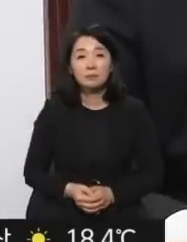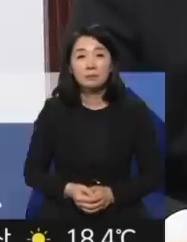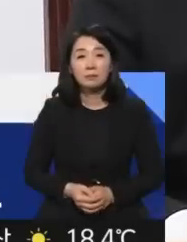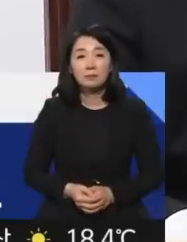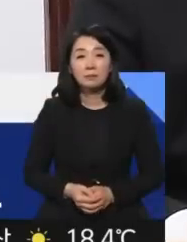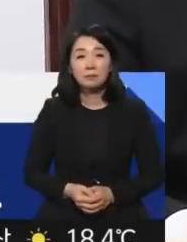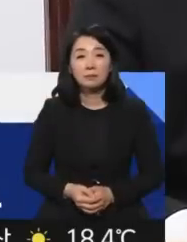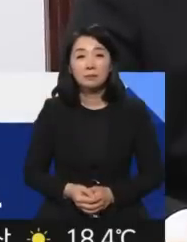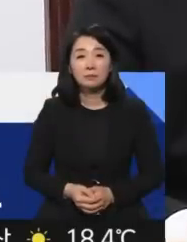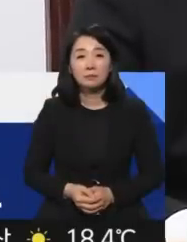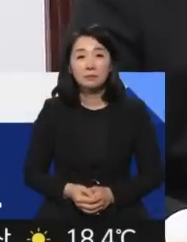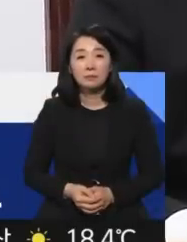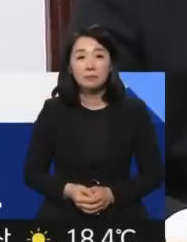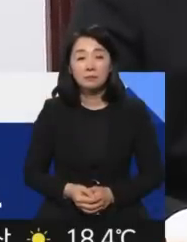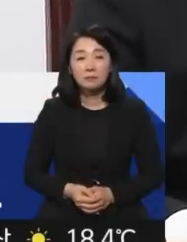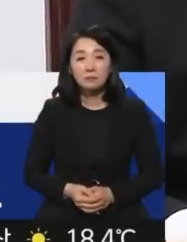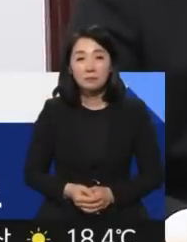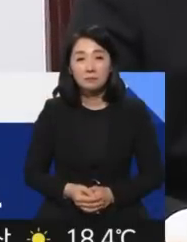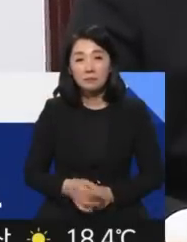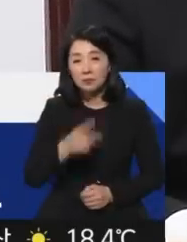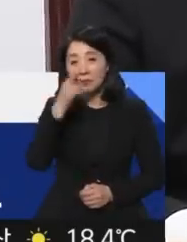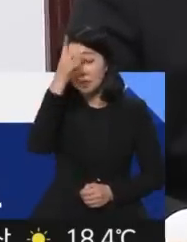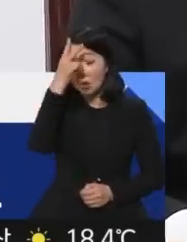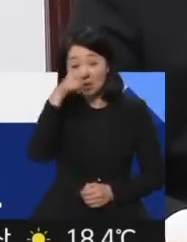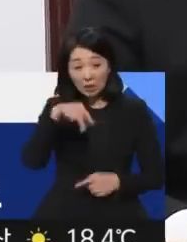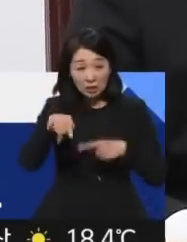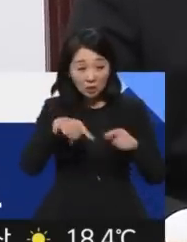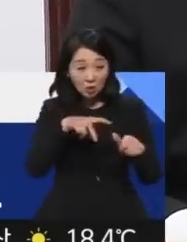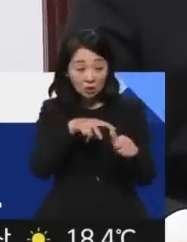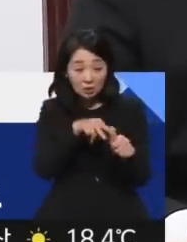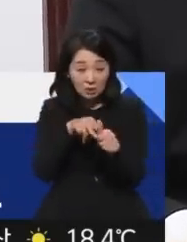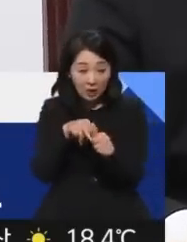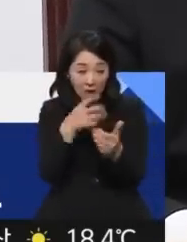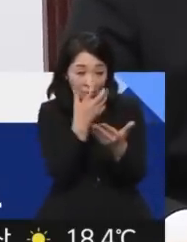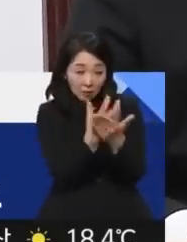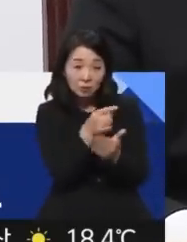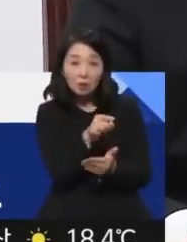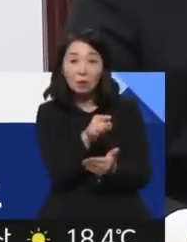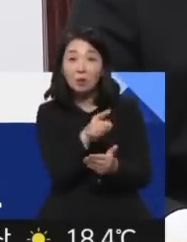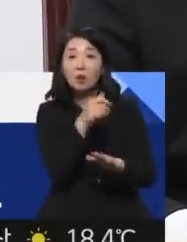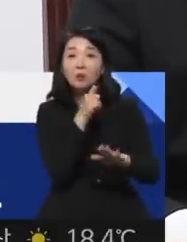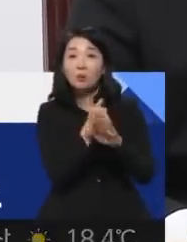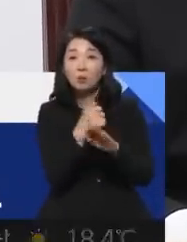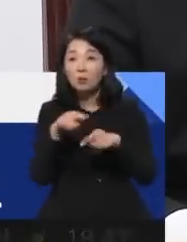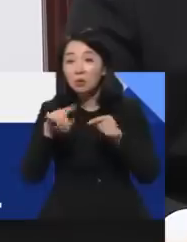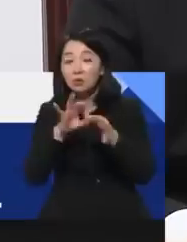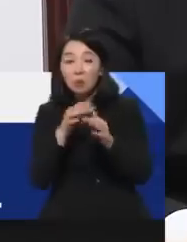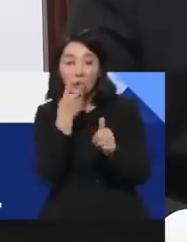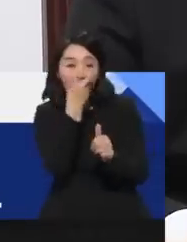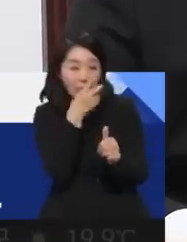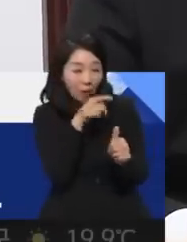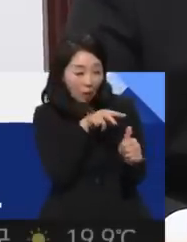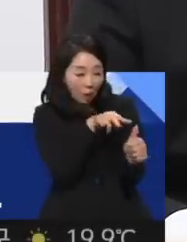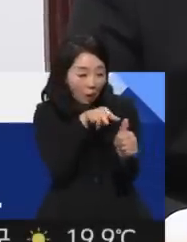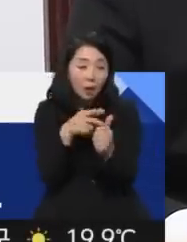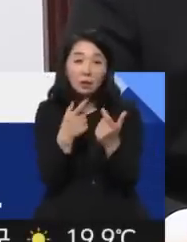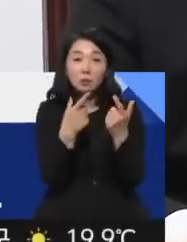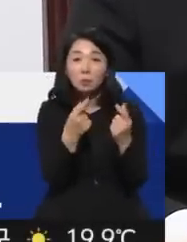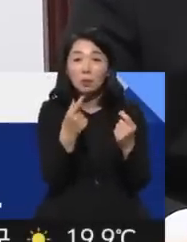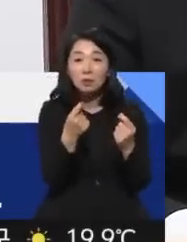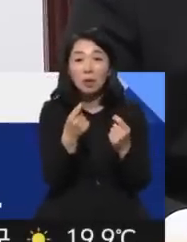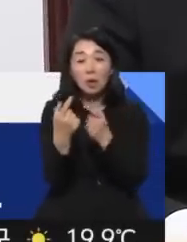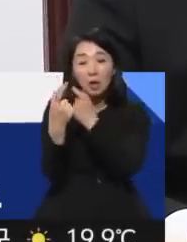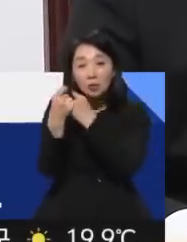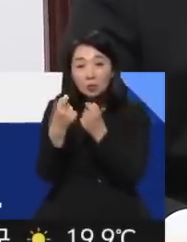이거는 경찰의 정책 참고 자료인데 사실상 정치 사찰입니다. 여론 동향, 진보단체